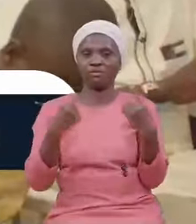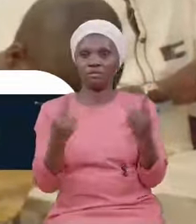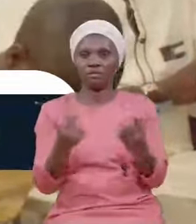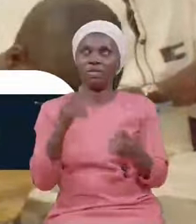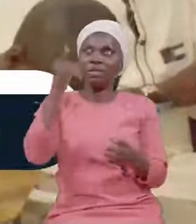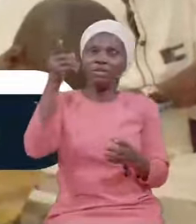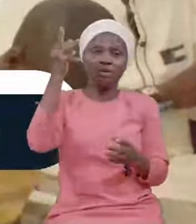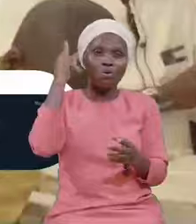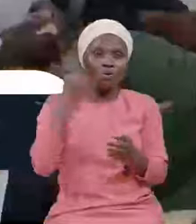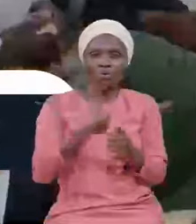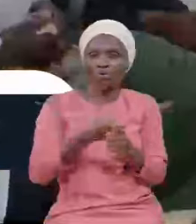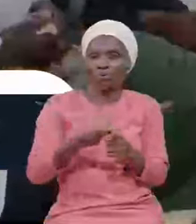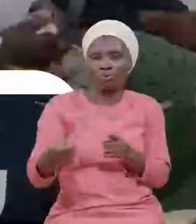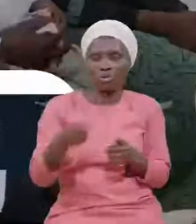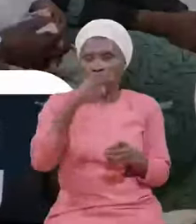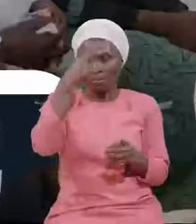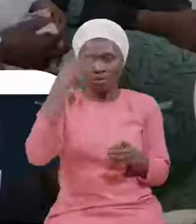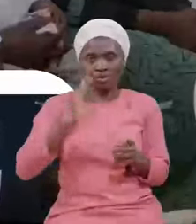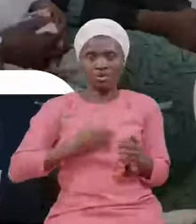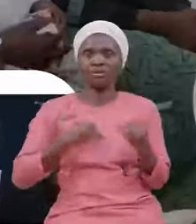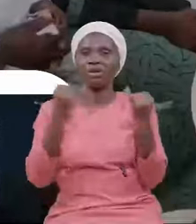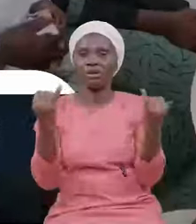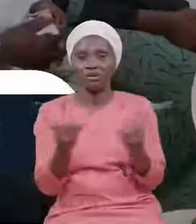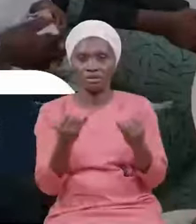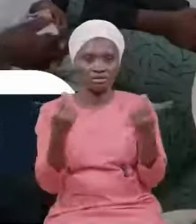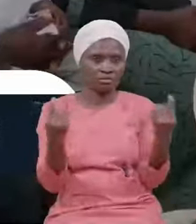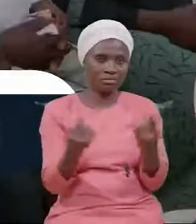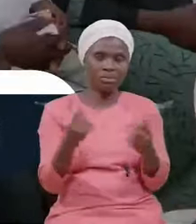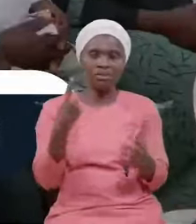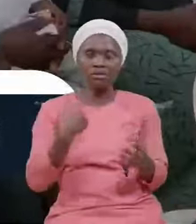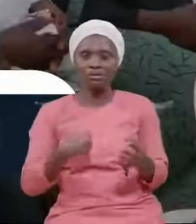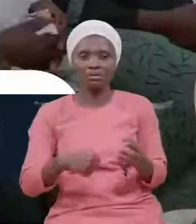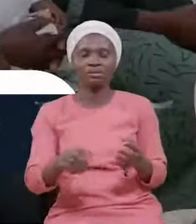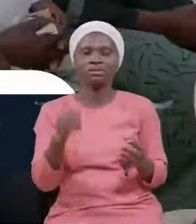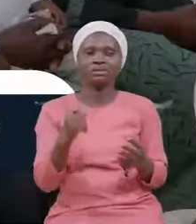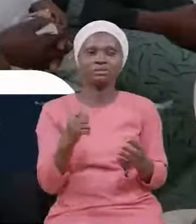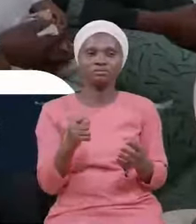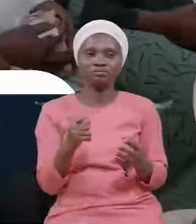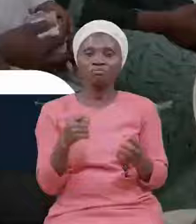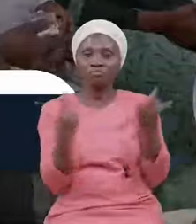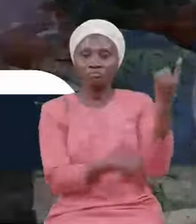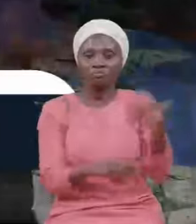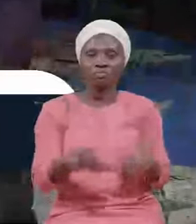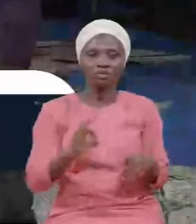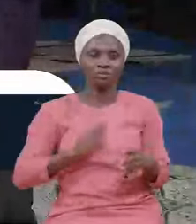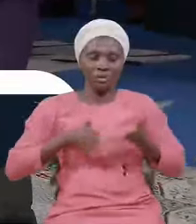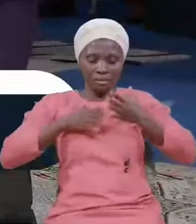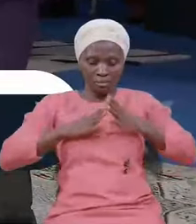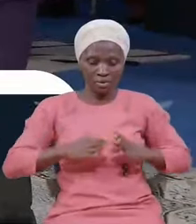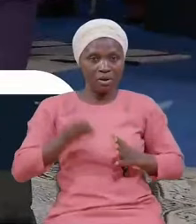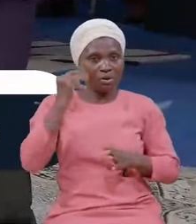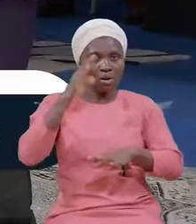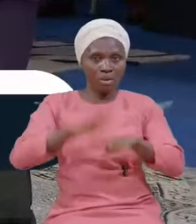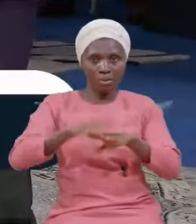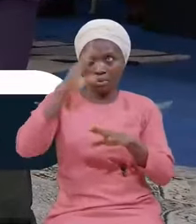il était blessé pour nos péchés, brisé pour nos iniquités. Le châtiment qui nous donne la